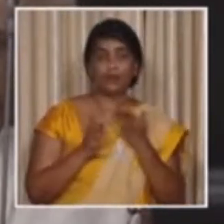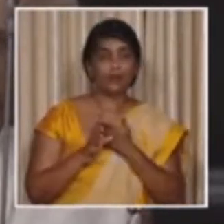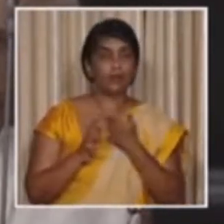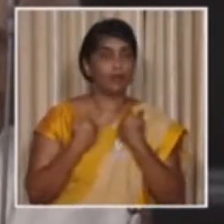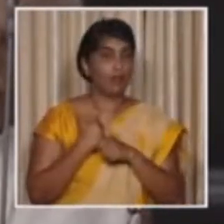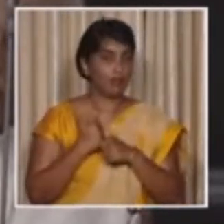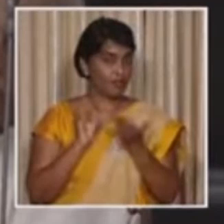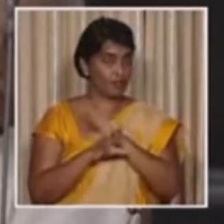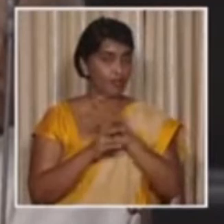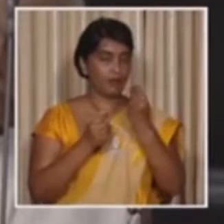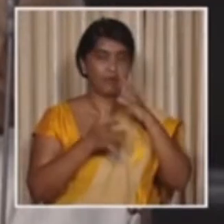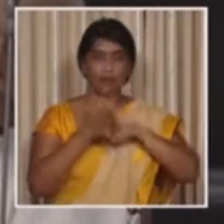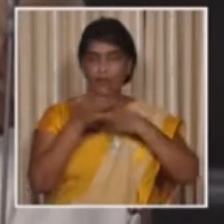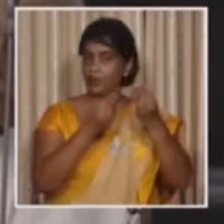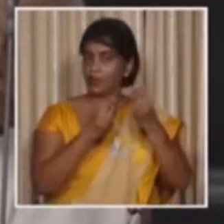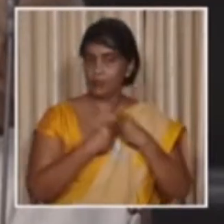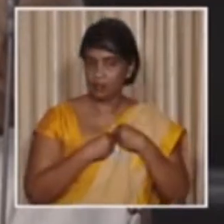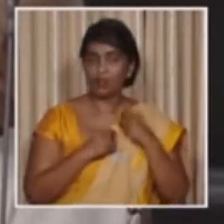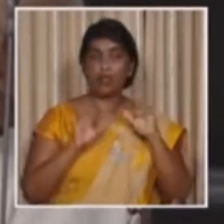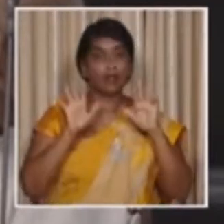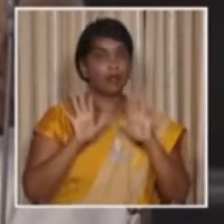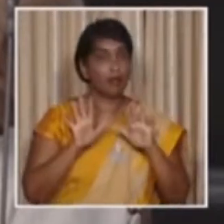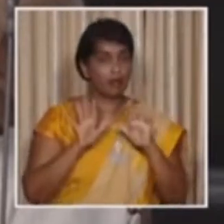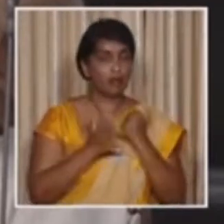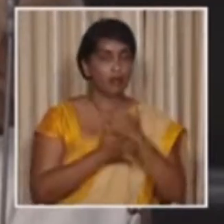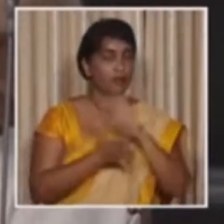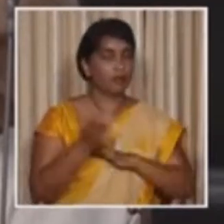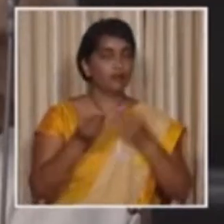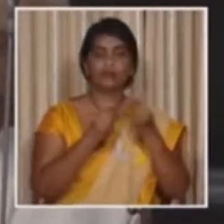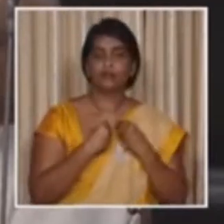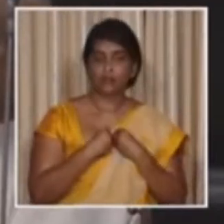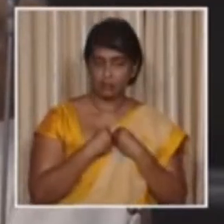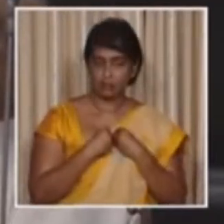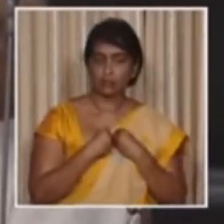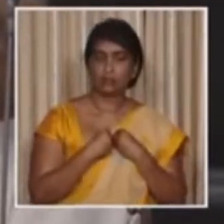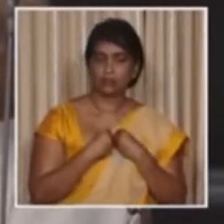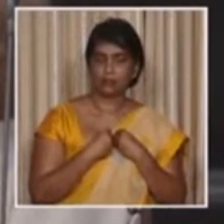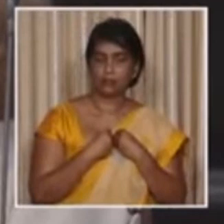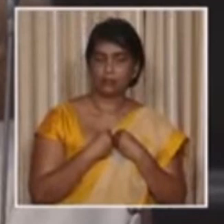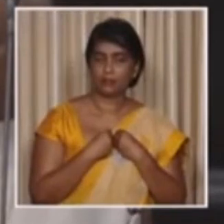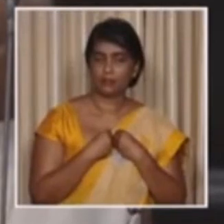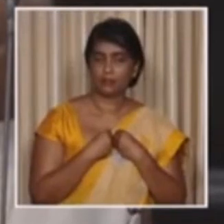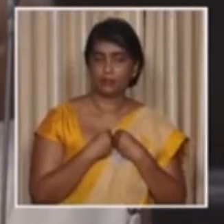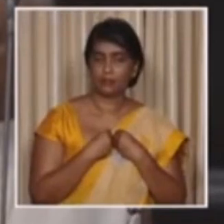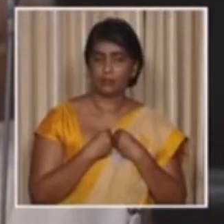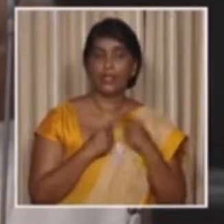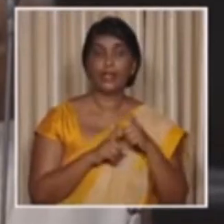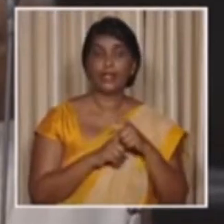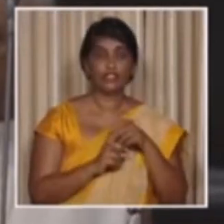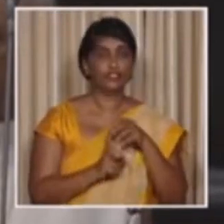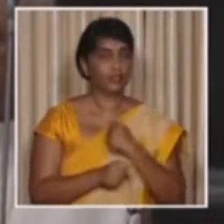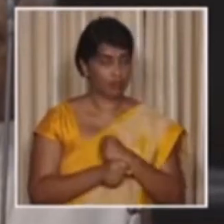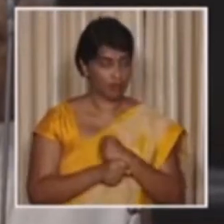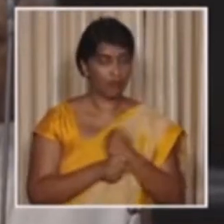සකස් කරනකොට. ඒත් 9 වෙනිදා ලිපියක් එවලා තියෙනවා. ඒ එවලා තියෙනවා අධ්‍යක්ෂක